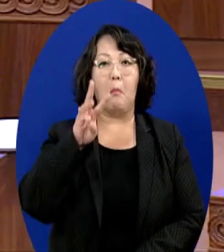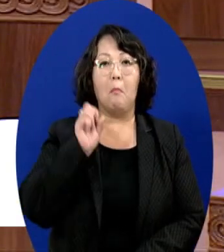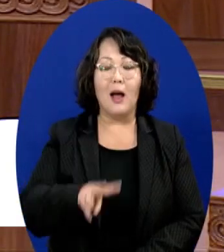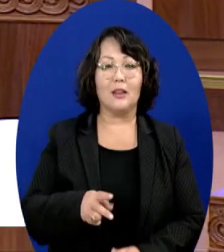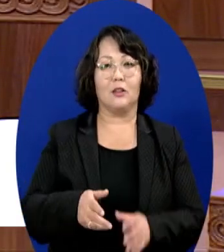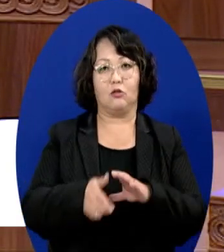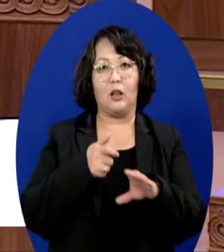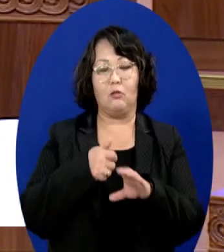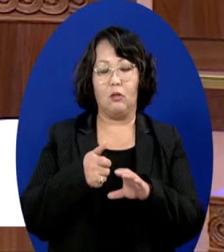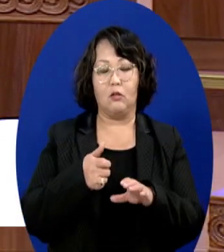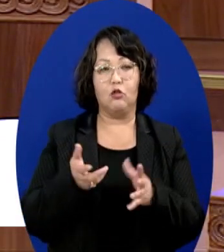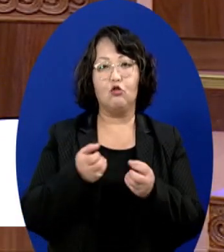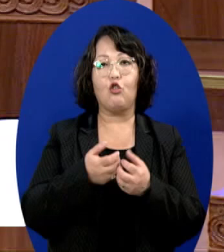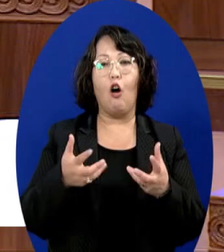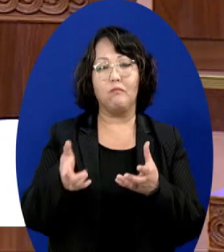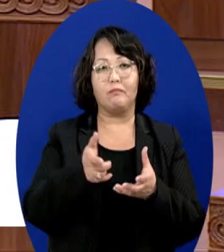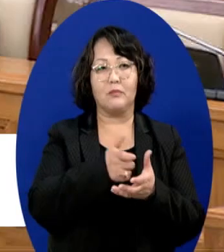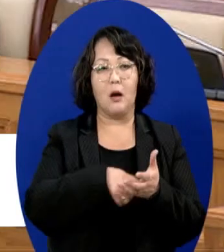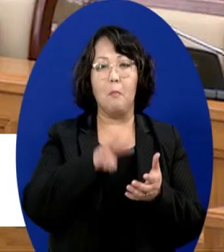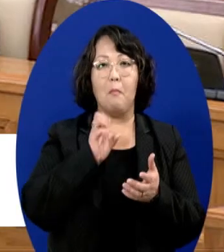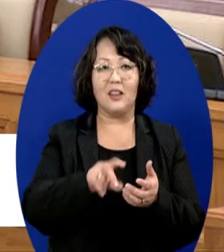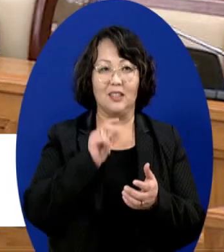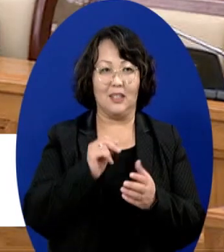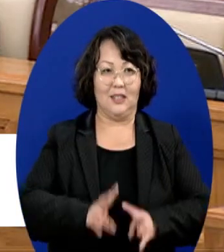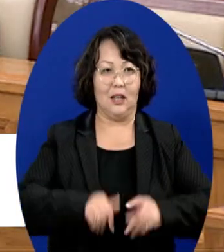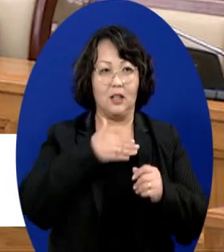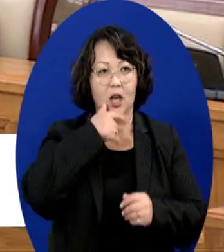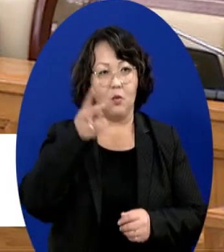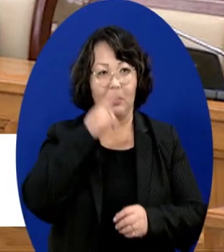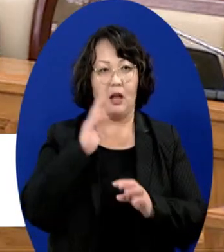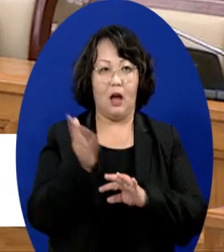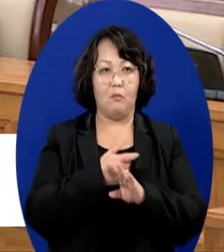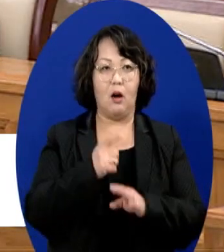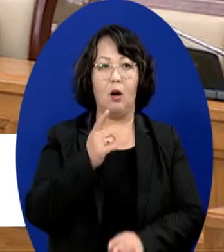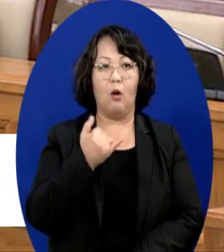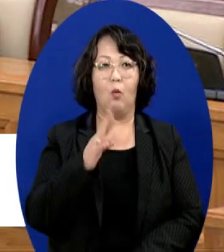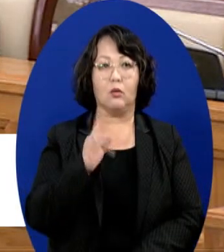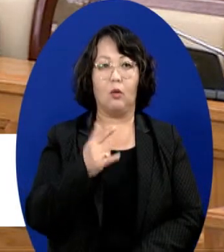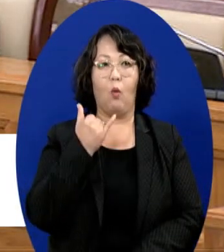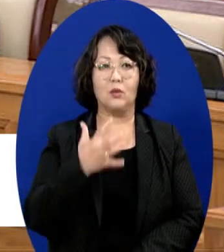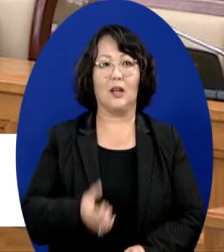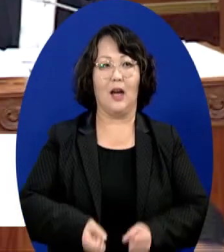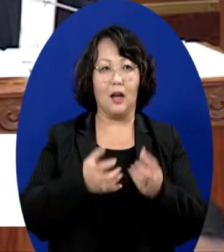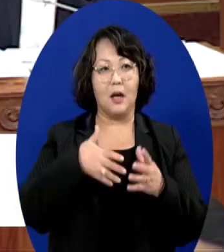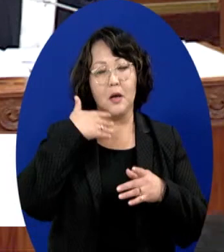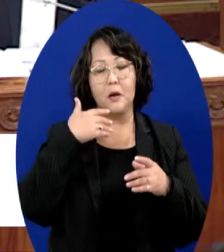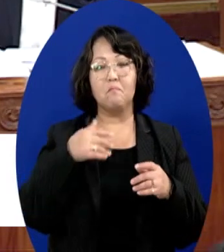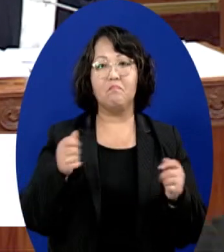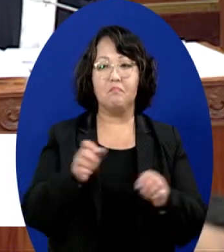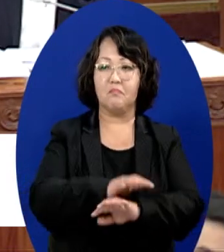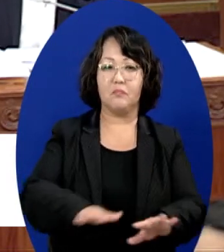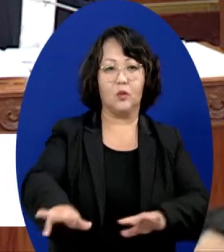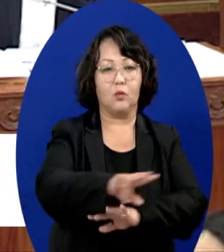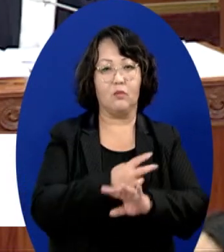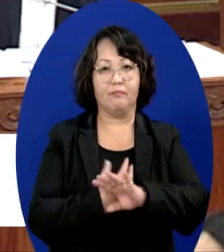толгоон татварын орлогыг малын чанарыг сайжруулах, эрүүл мэндийг нь хамгаалах, худаг ус гаргах, бэлчээрийг сэргээх, тухайн орон нутагт